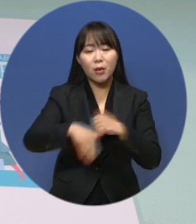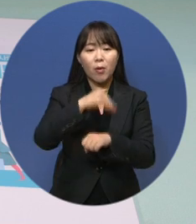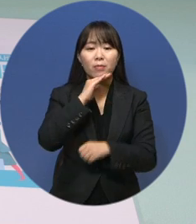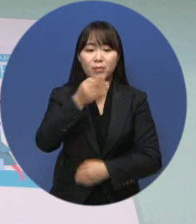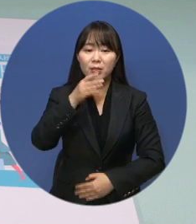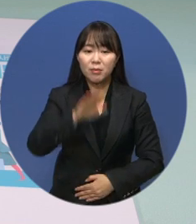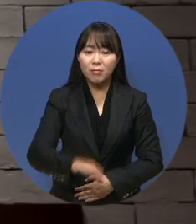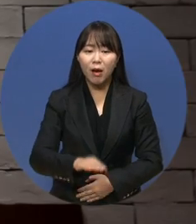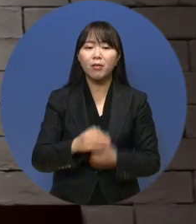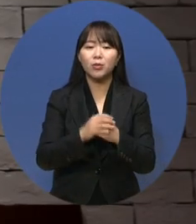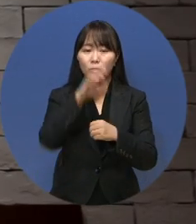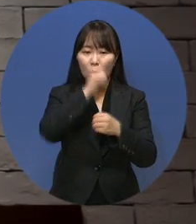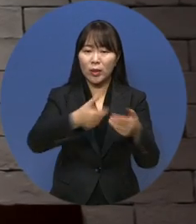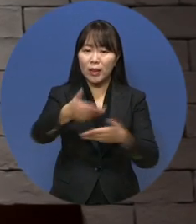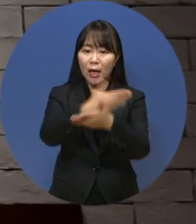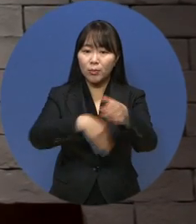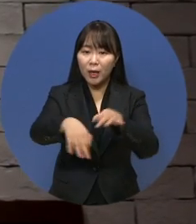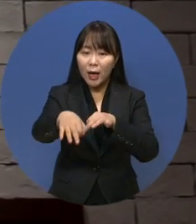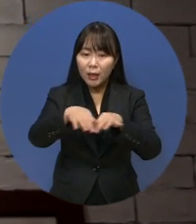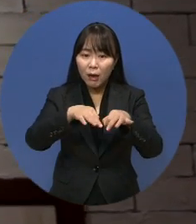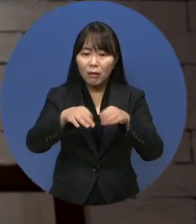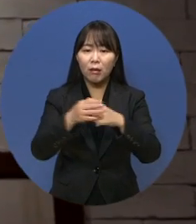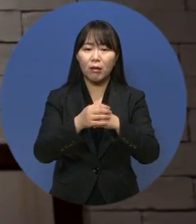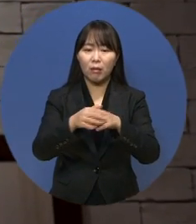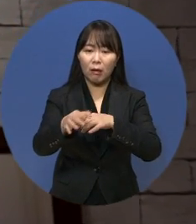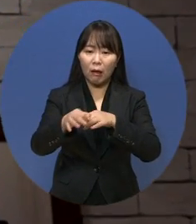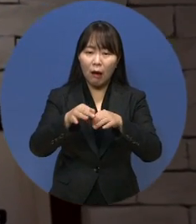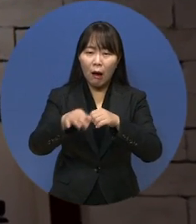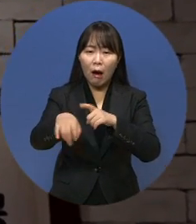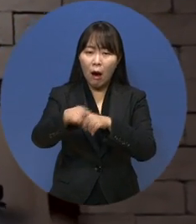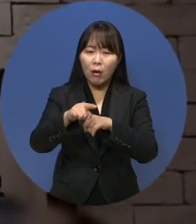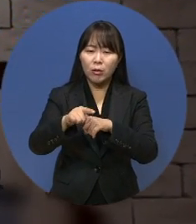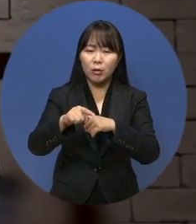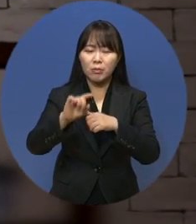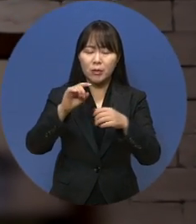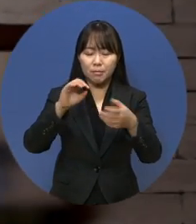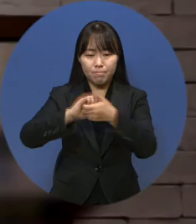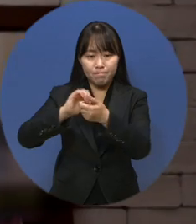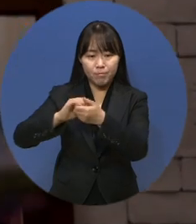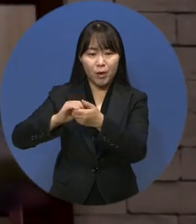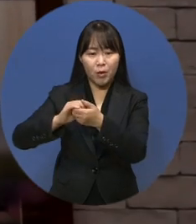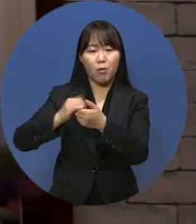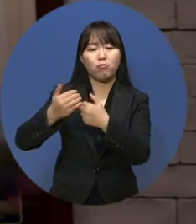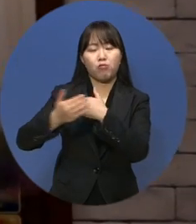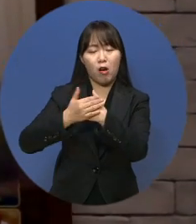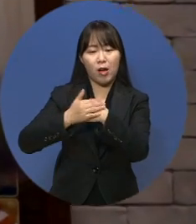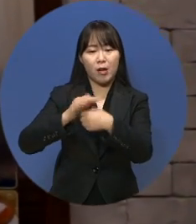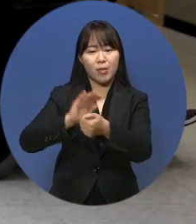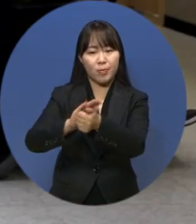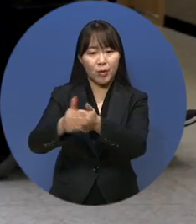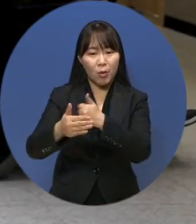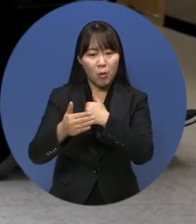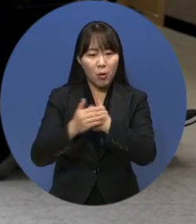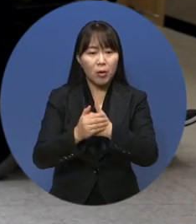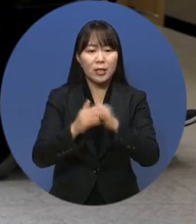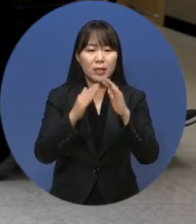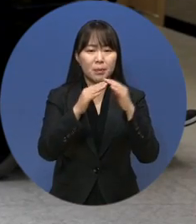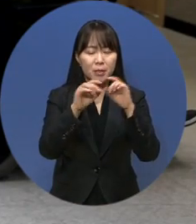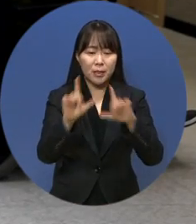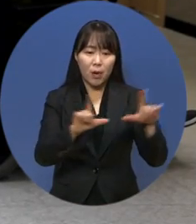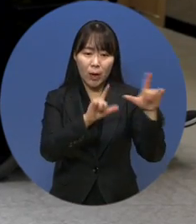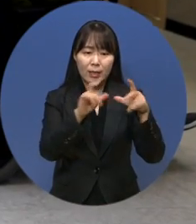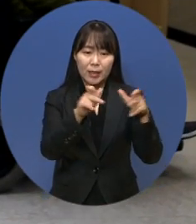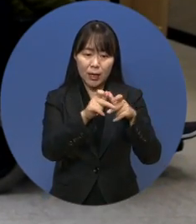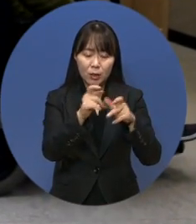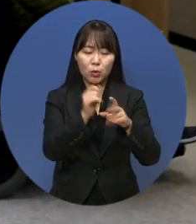상황이지만 좋은 나눔 가게는 업주들의 정기적인 후원과 협력으로 관내 재가 장애인들이